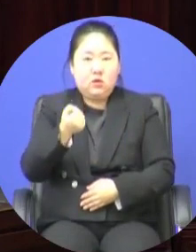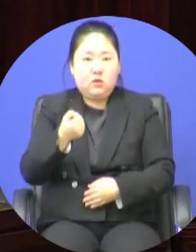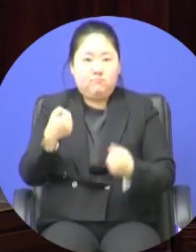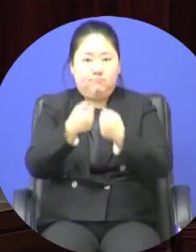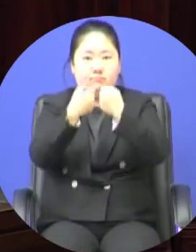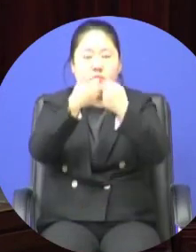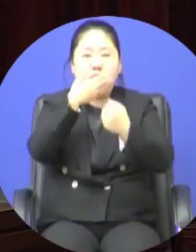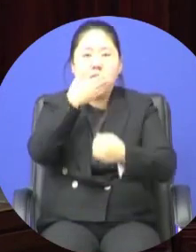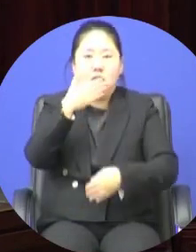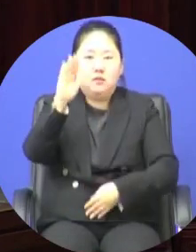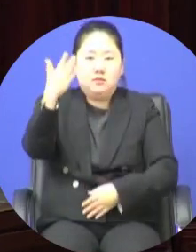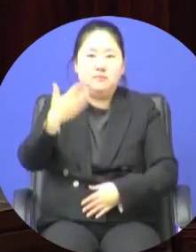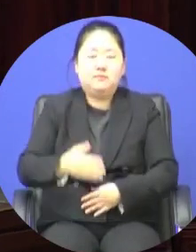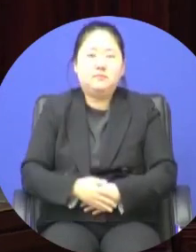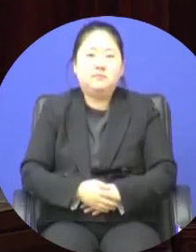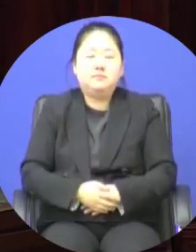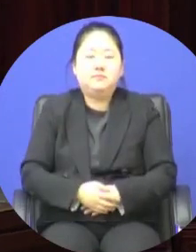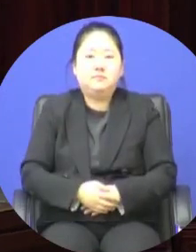되었습니다.